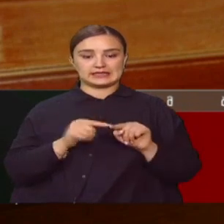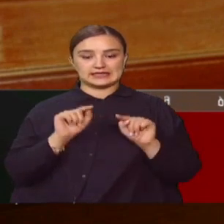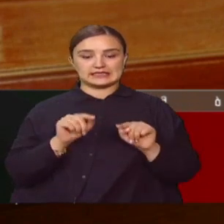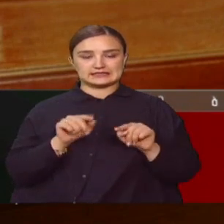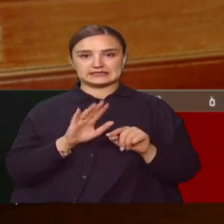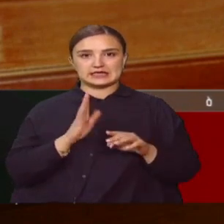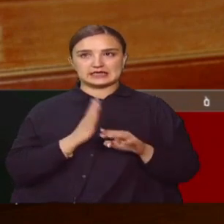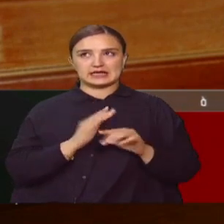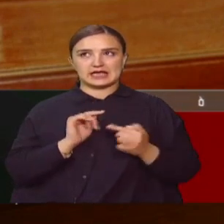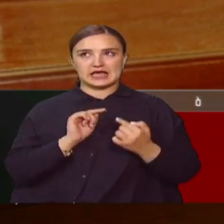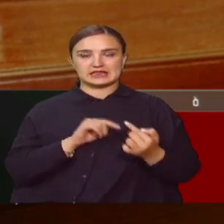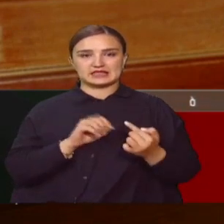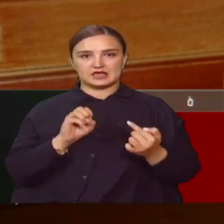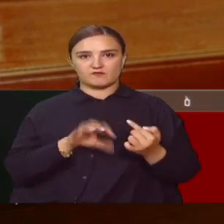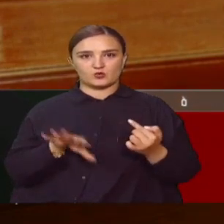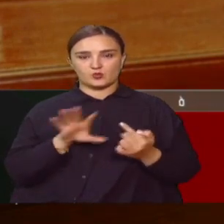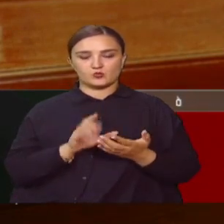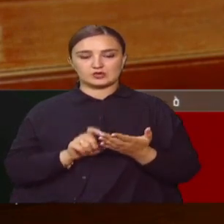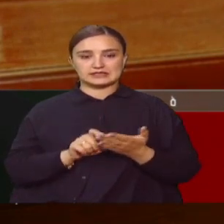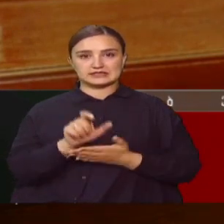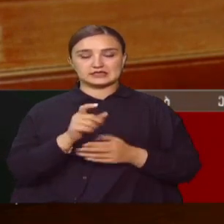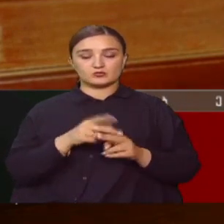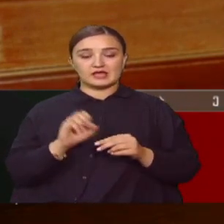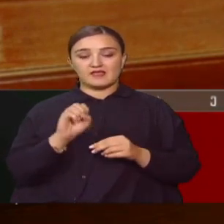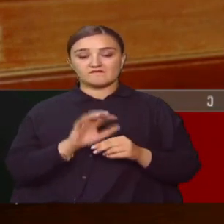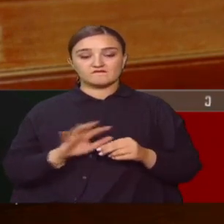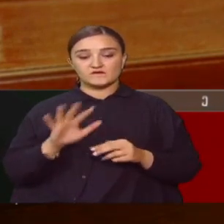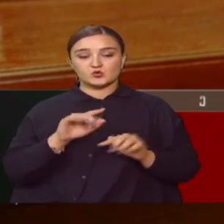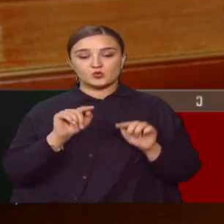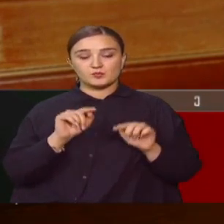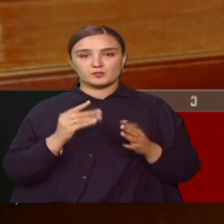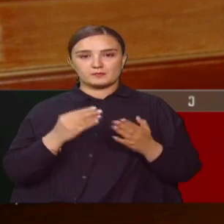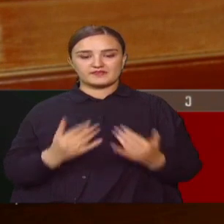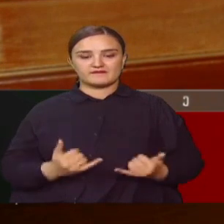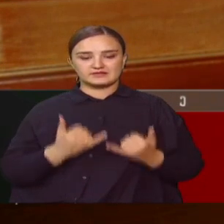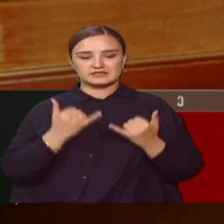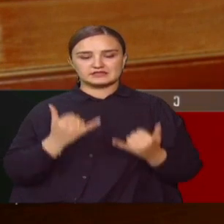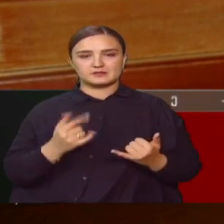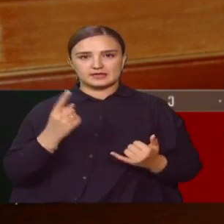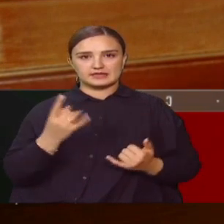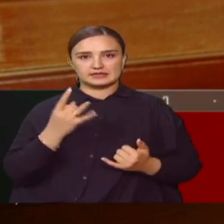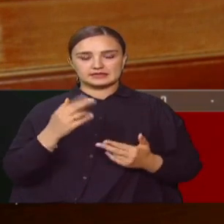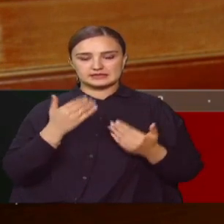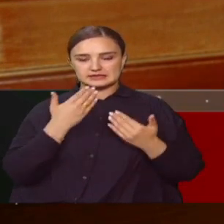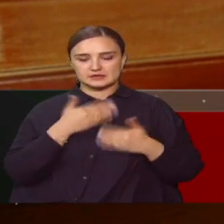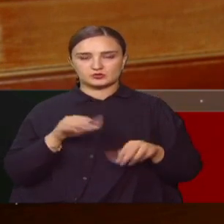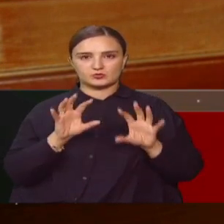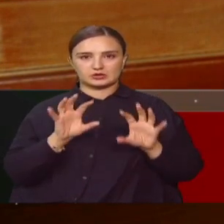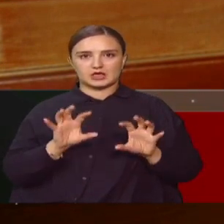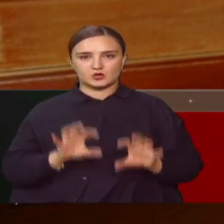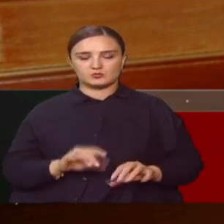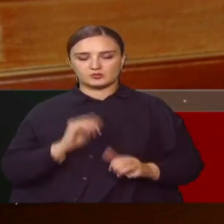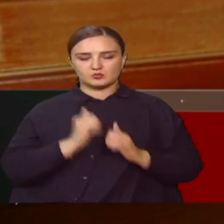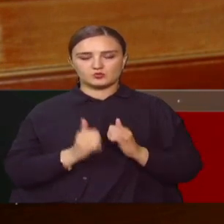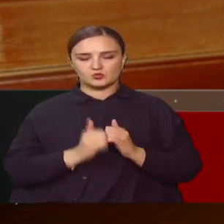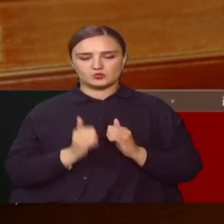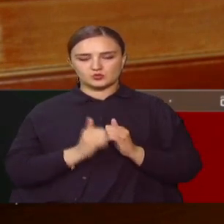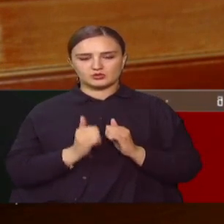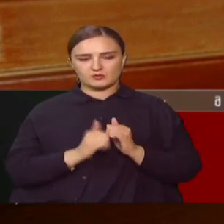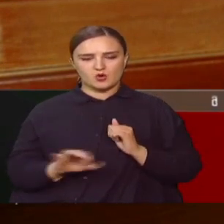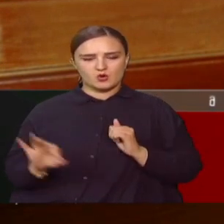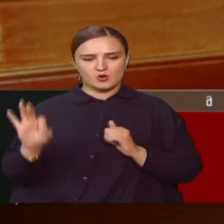ar ar ianti Europului gza. Europa imitom ședga, rompate vise si ketchel de sa mudamut canonips, da mudam ese